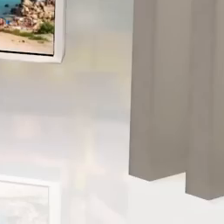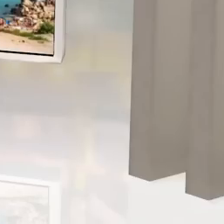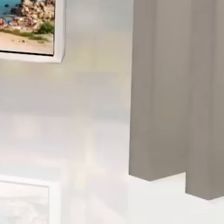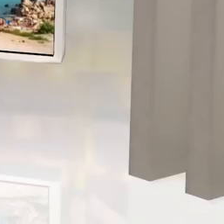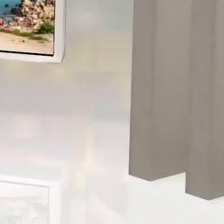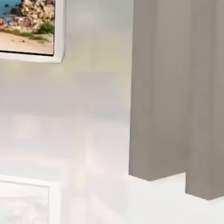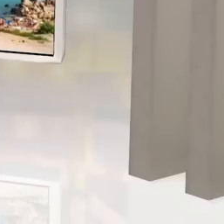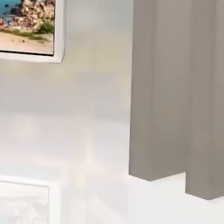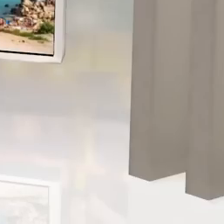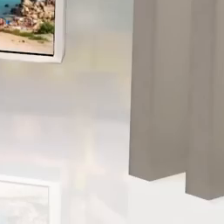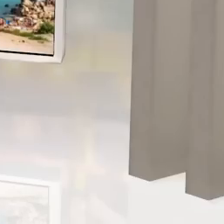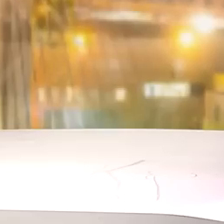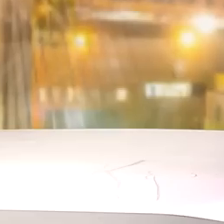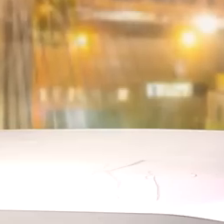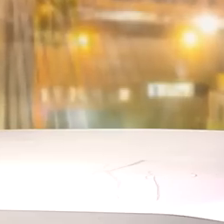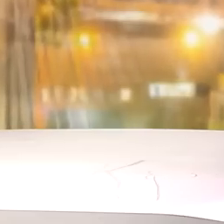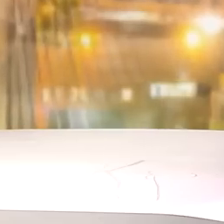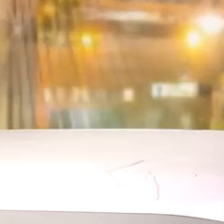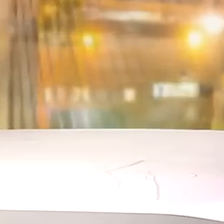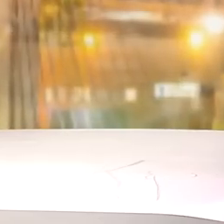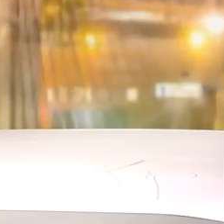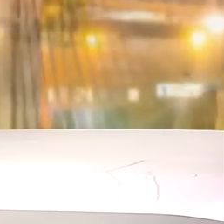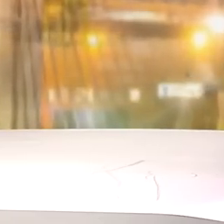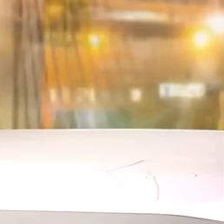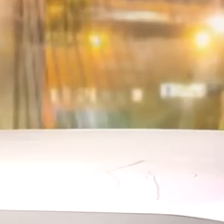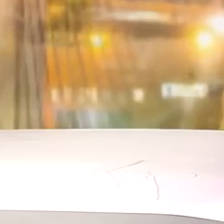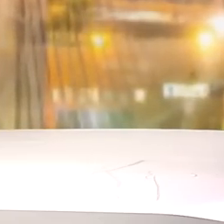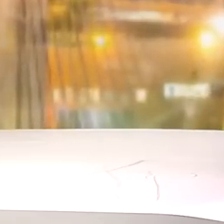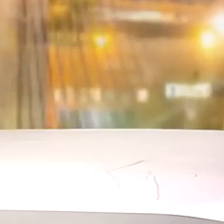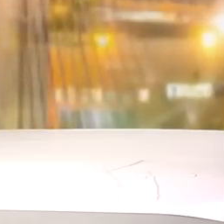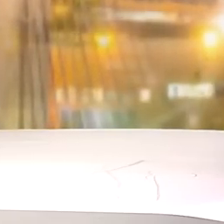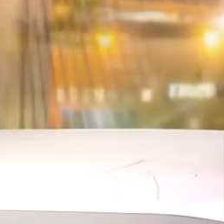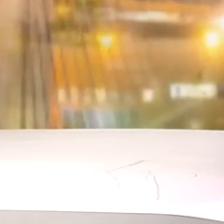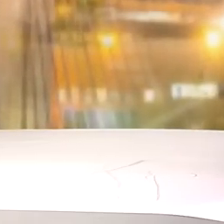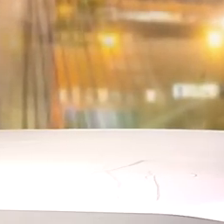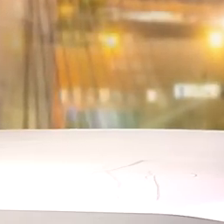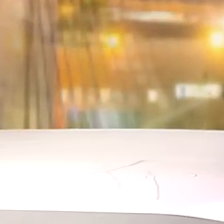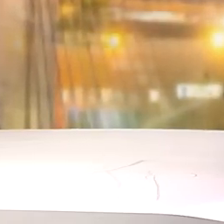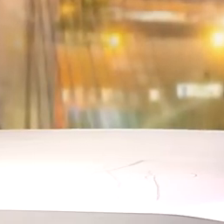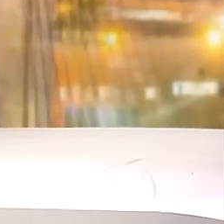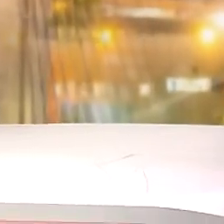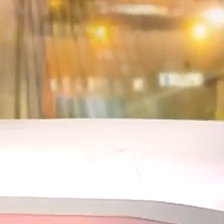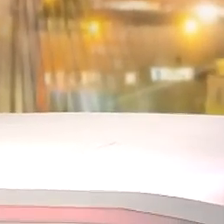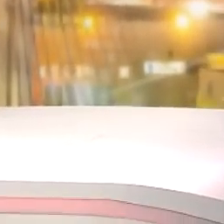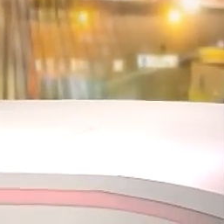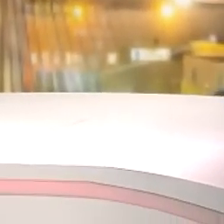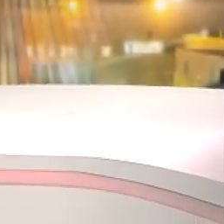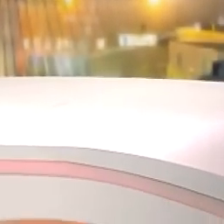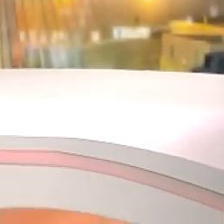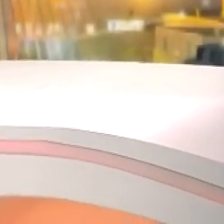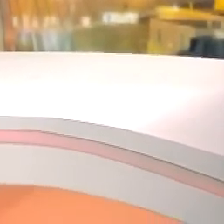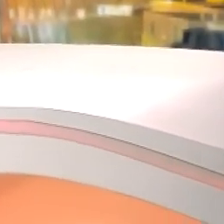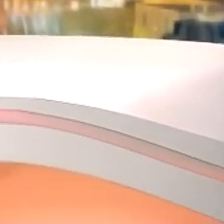tuturor! La revedere! Doamnelor și domnilor, jurnalul se încheie aici, o noapte liniștită. Aveți grijă de voi!